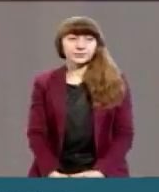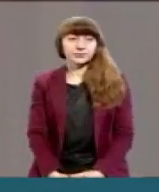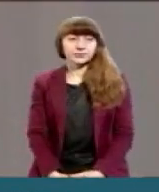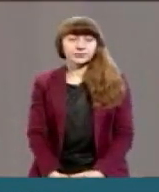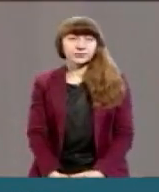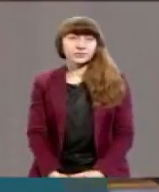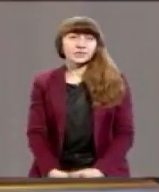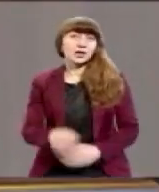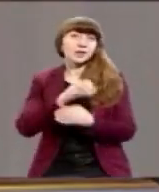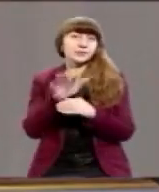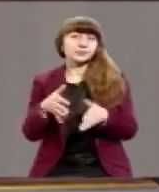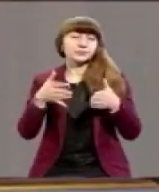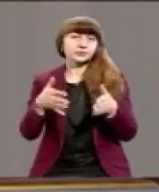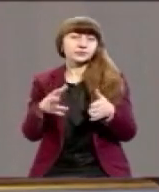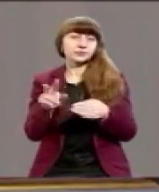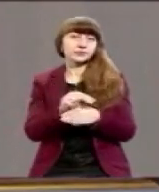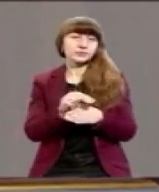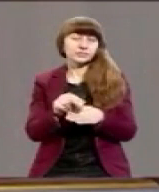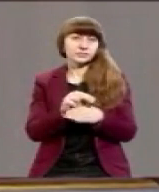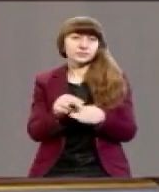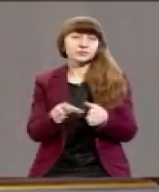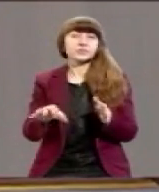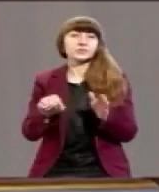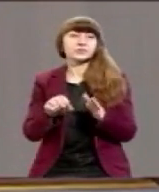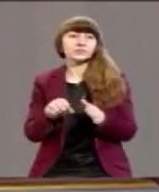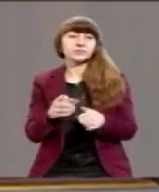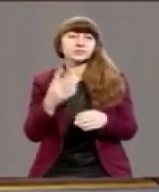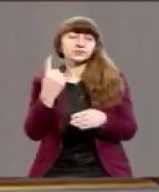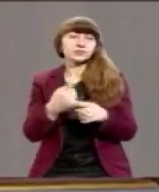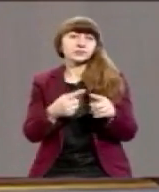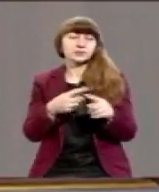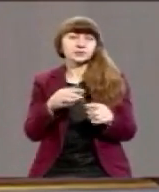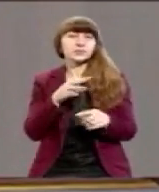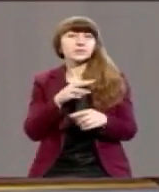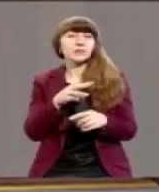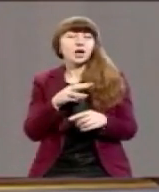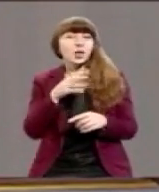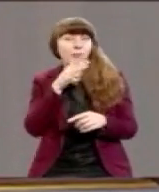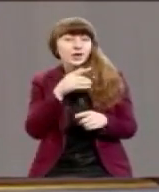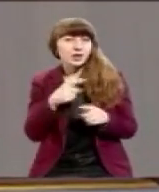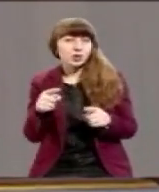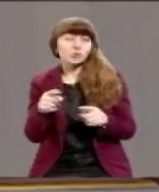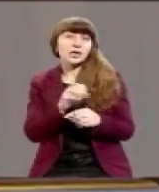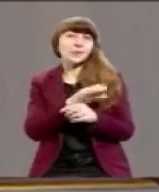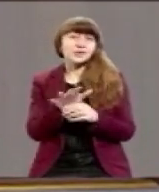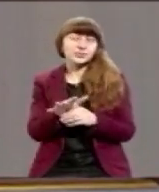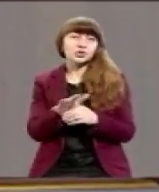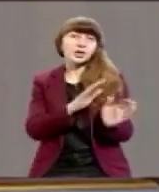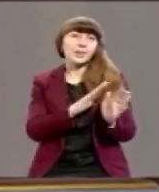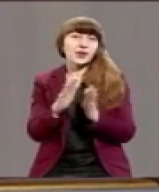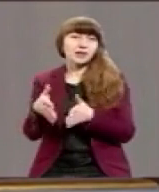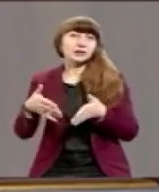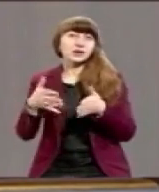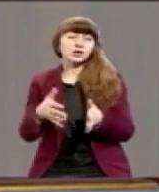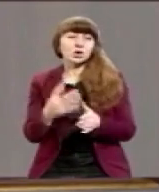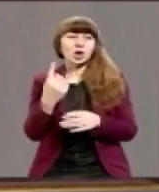Жолдарды қыс мезгілінде күтіп ұстауға 1,5 миллиард теңге бөлінген. Жалпы жылдың соңына дейін қысқы жөндеуге барлығы 342 миллион теңге